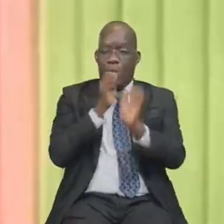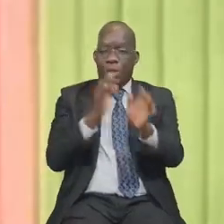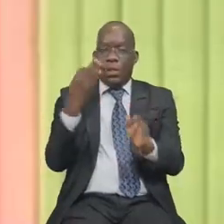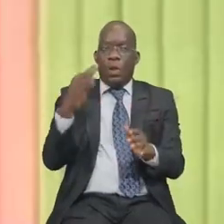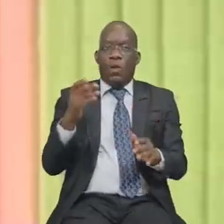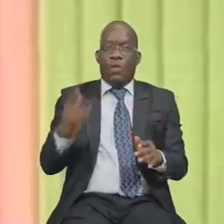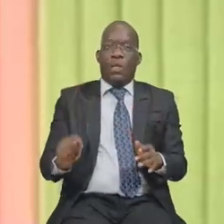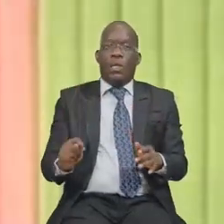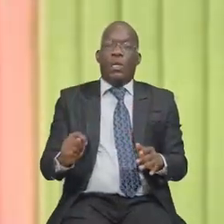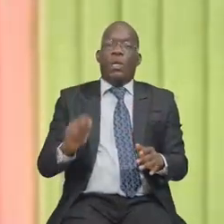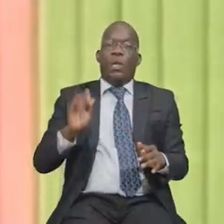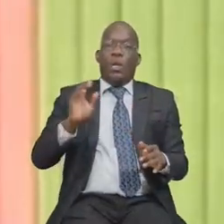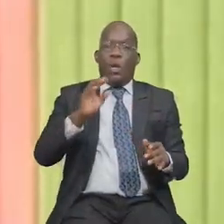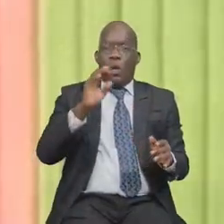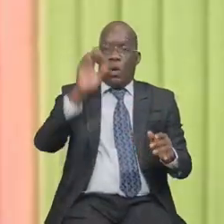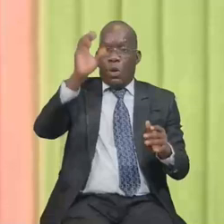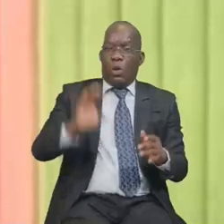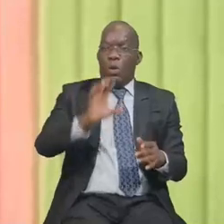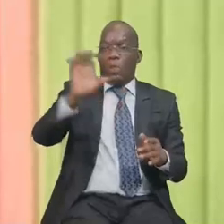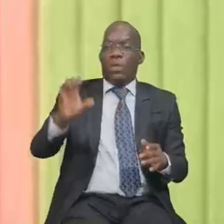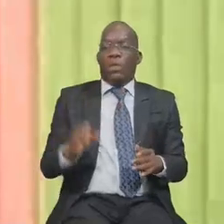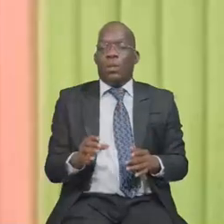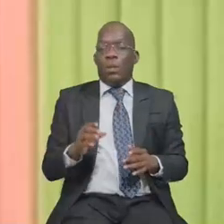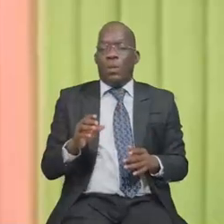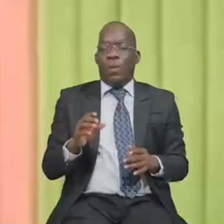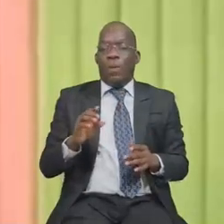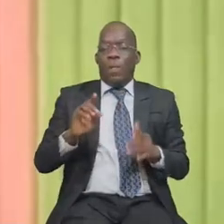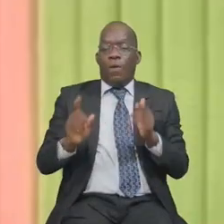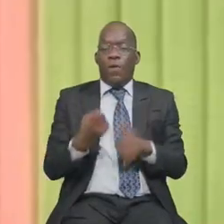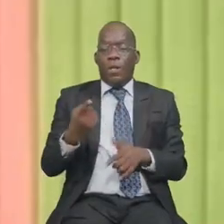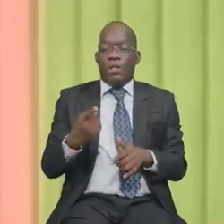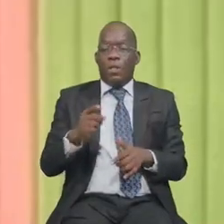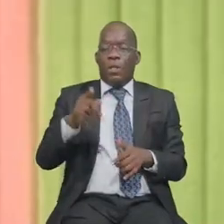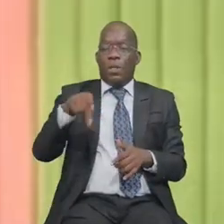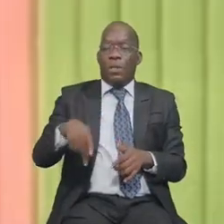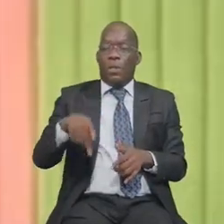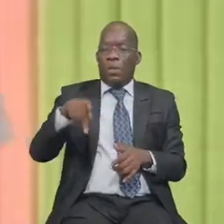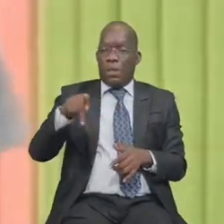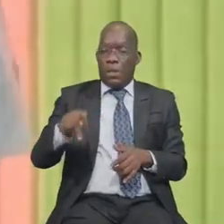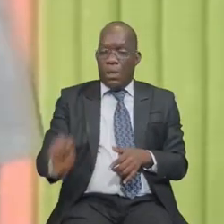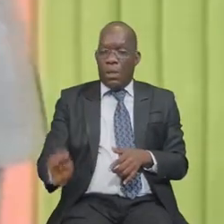En 1 Pierre au chapitre 2, résume toute chose pour nous. En 1 Pierre,